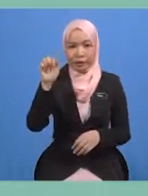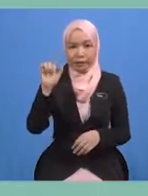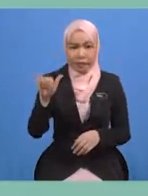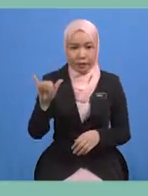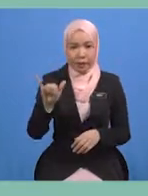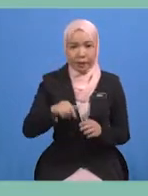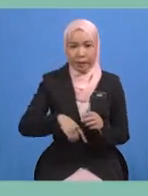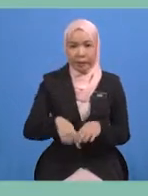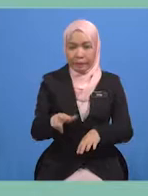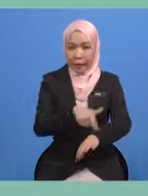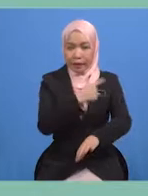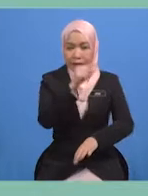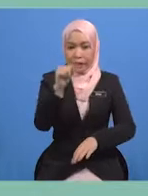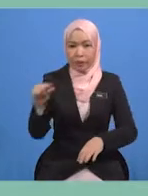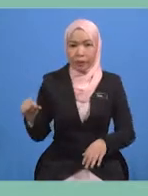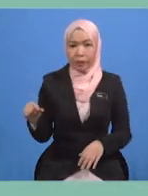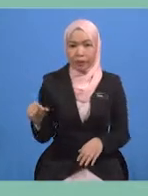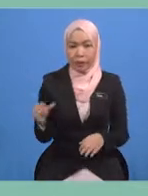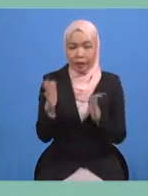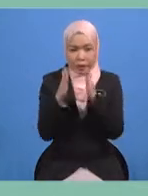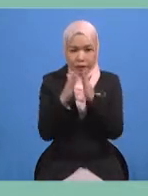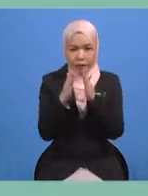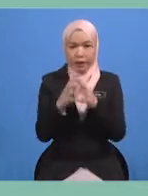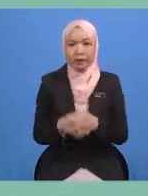panjang gelombang adalah kecil,